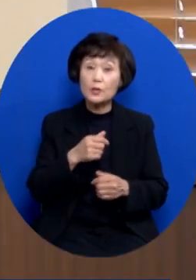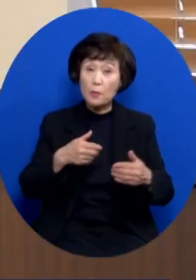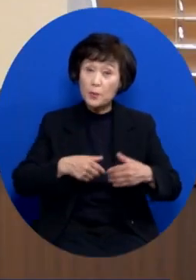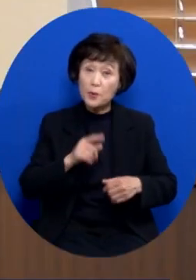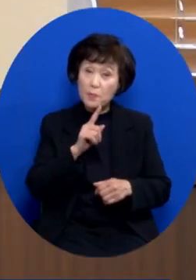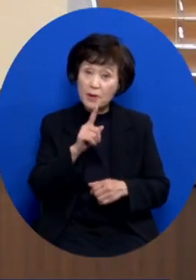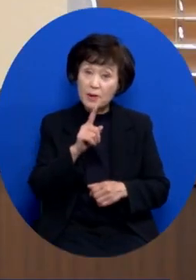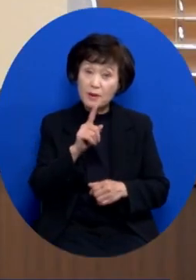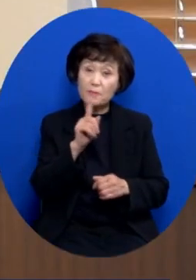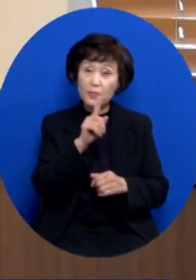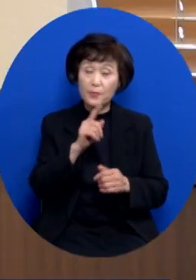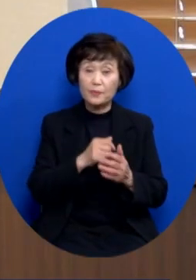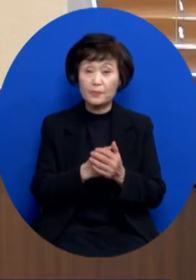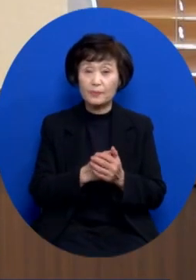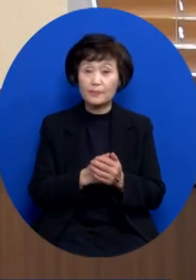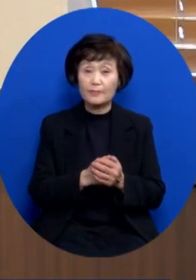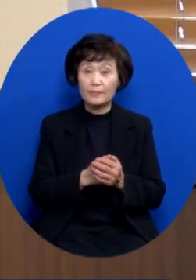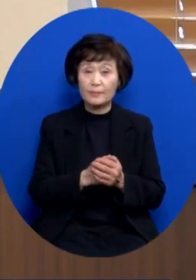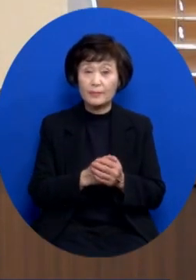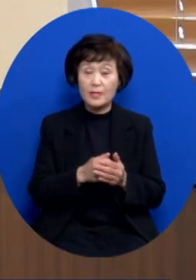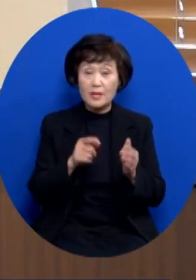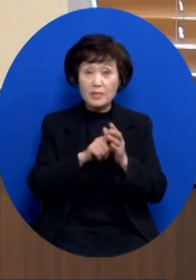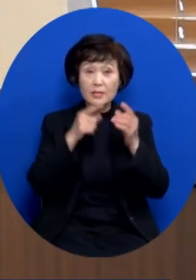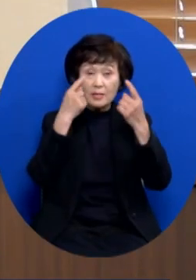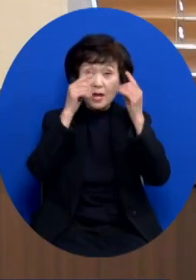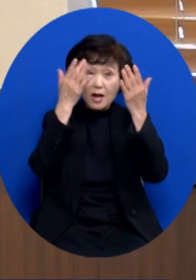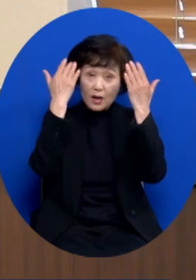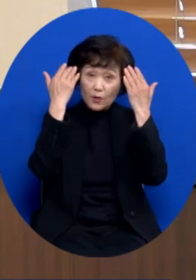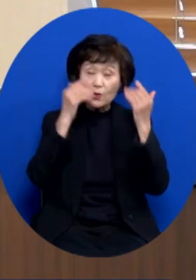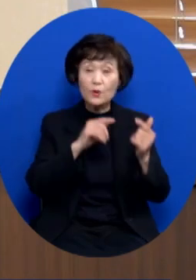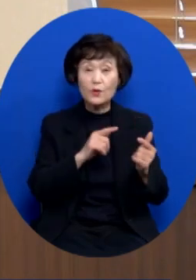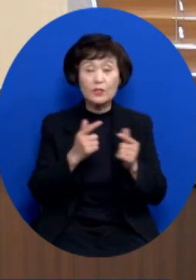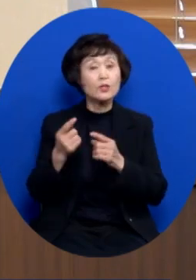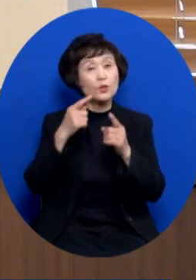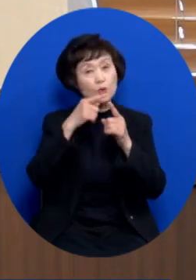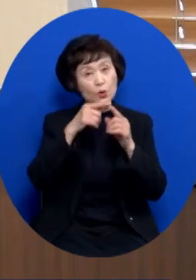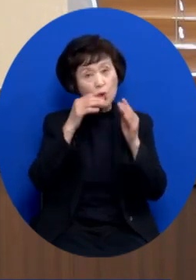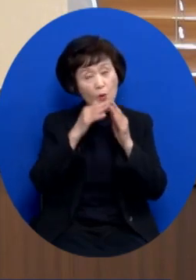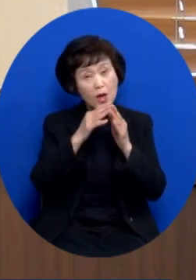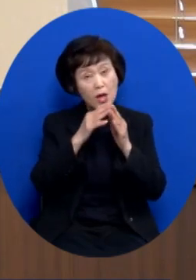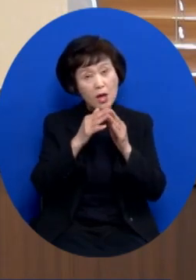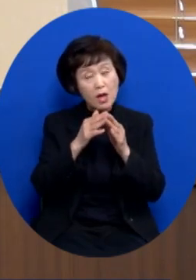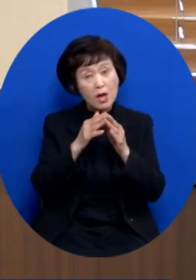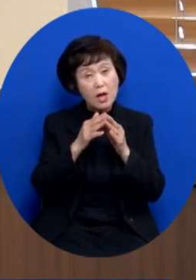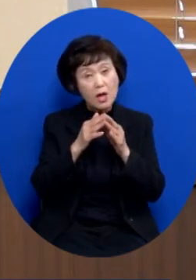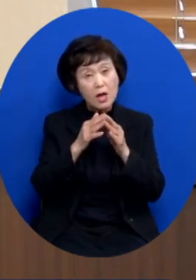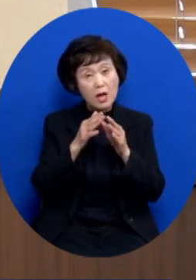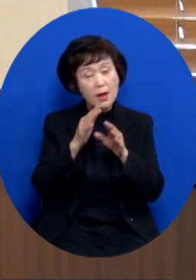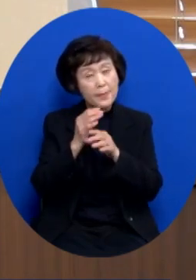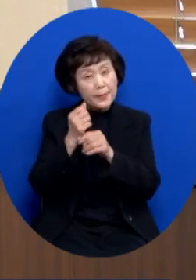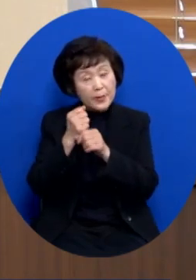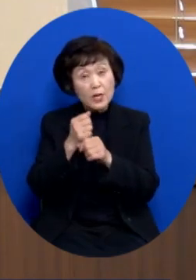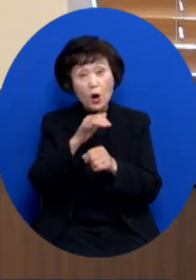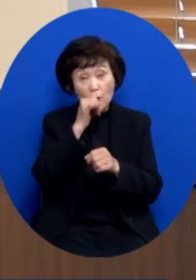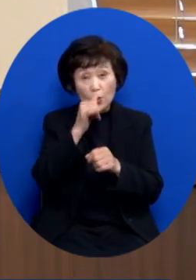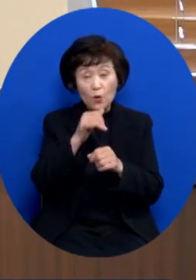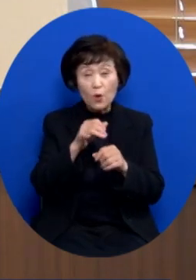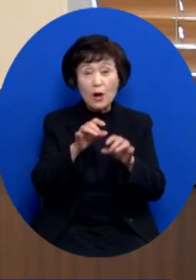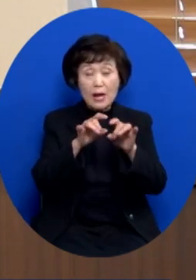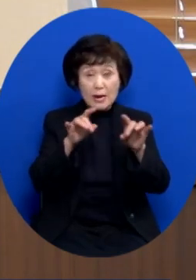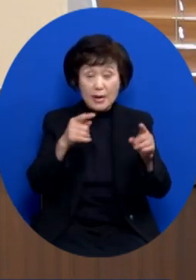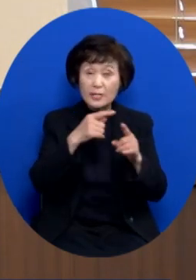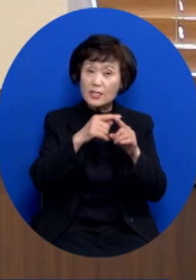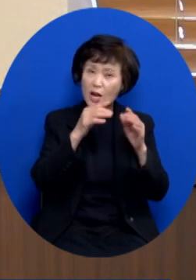해주십시오. 네, 우선 뭐 신학교들은 그 교회에 의존하고 있습니다. 개교회에